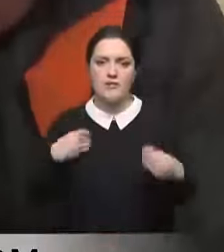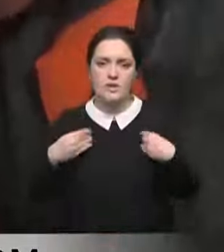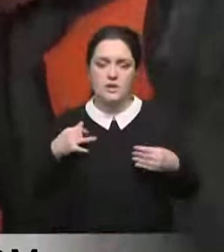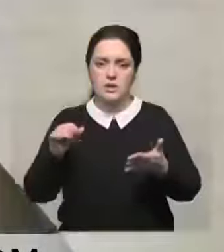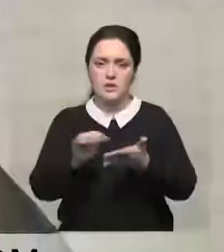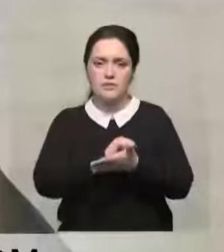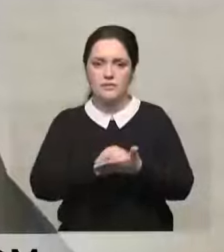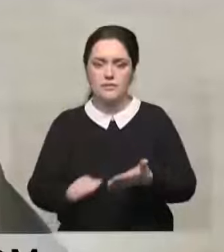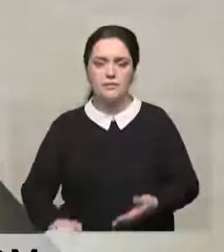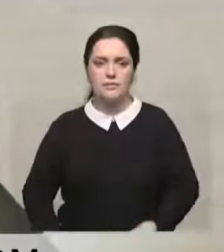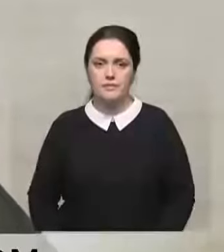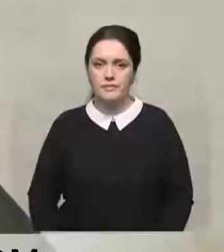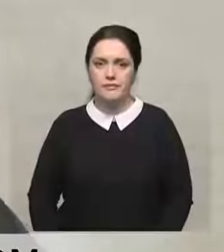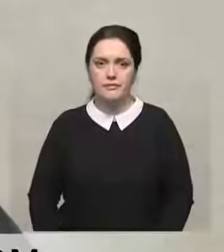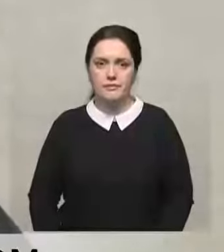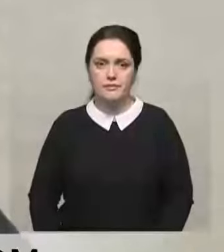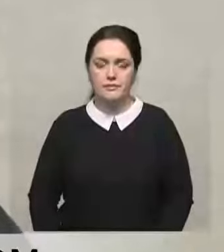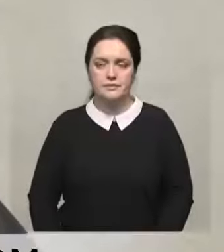документы.